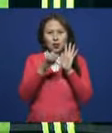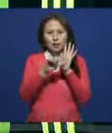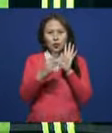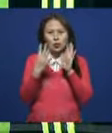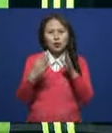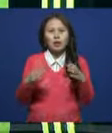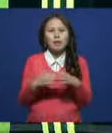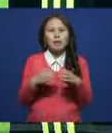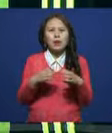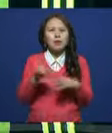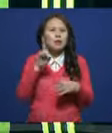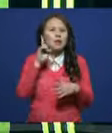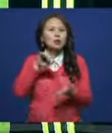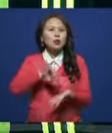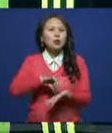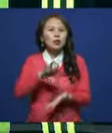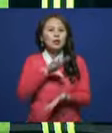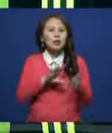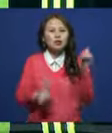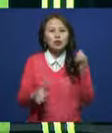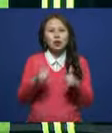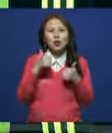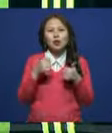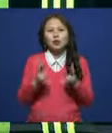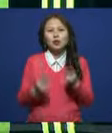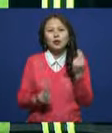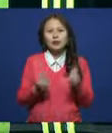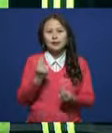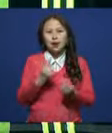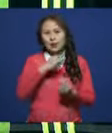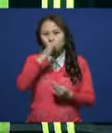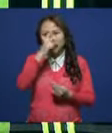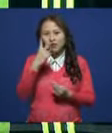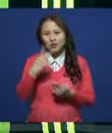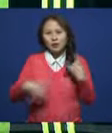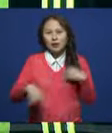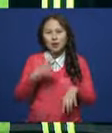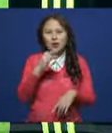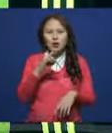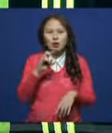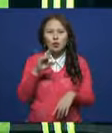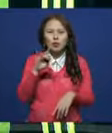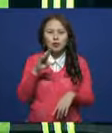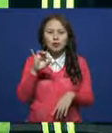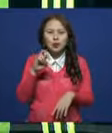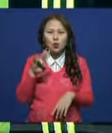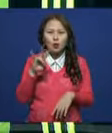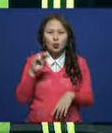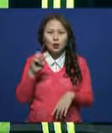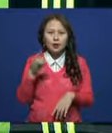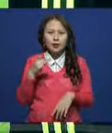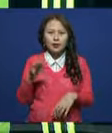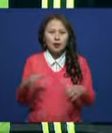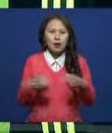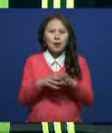командасының жасөспірімдері жүлдегерленді. Осы жарыста жақсы ойнаған қазақстандық екі футболшы Мейрамбек Қалмырза мен Руслан Пистоль Нумансия